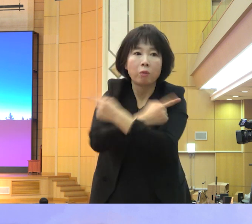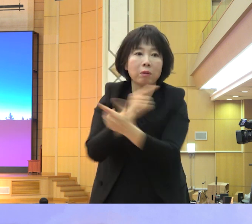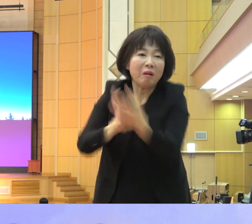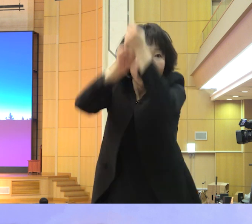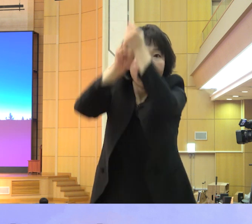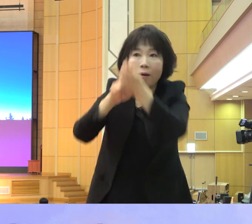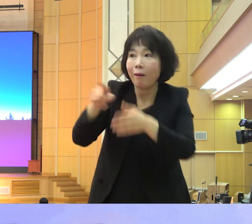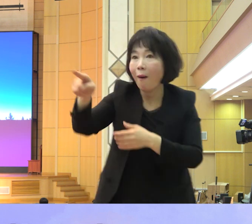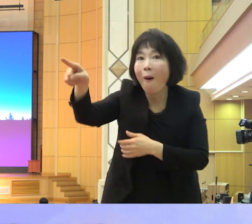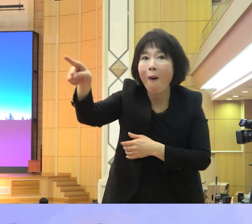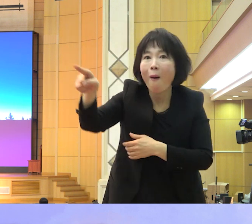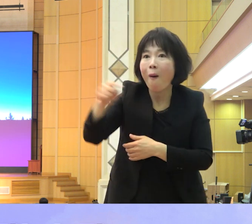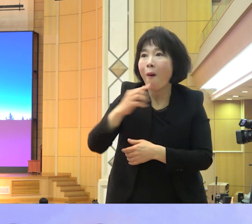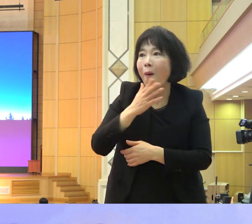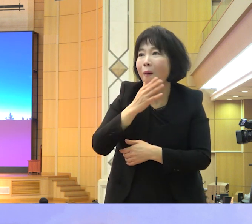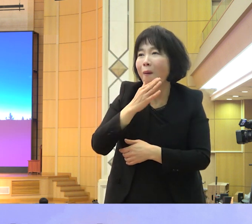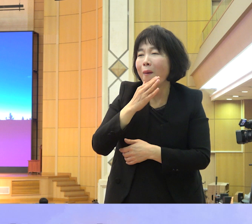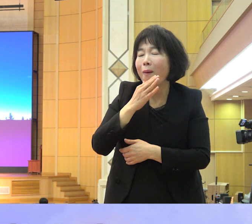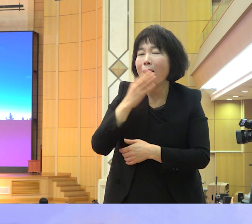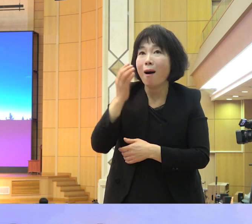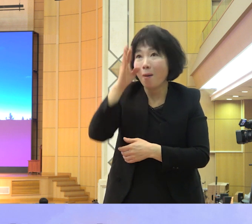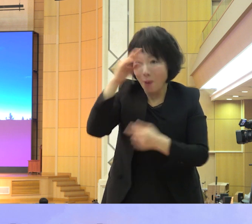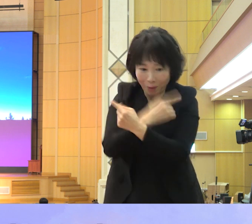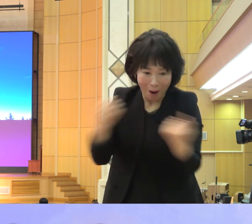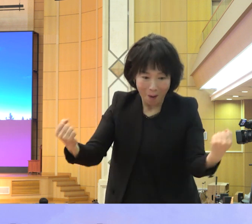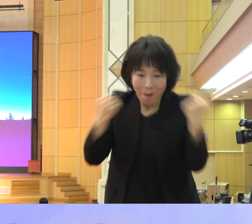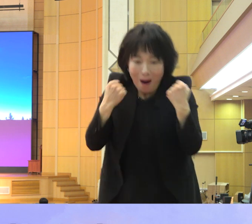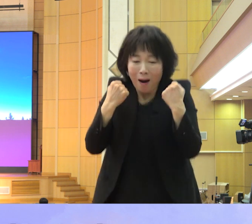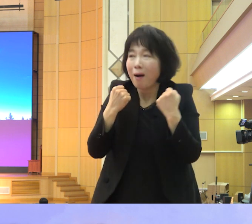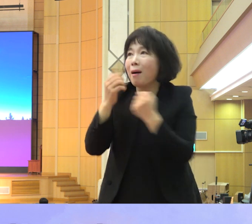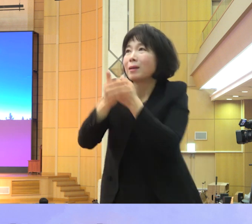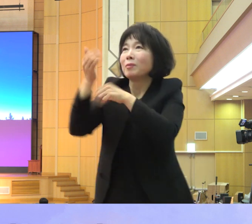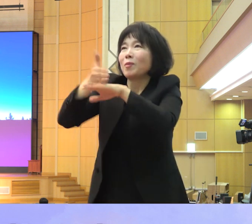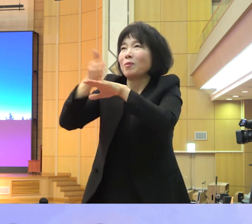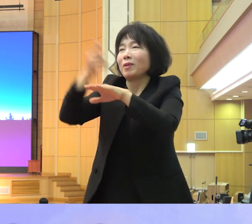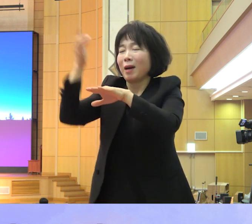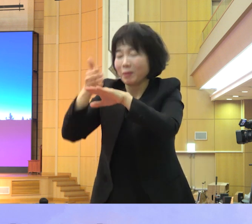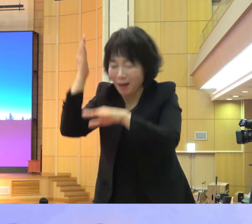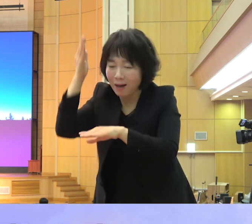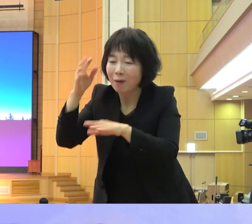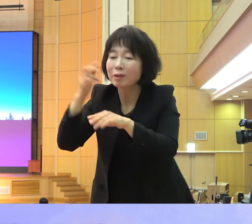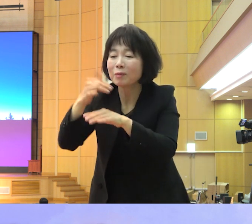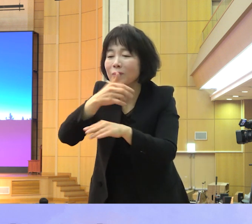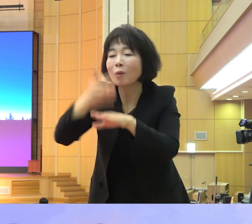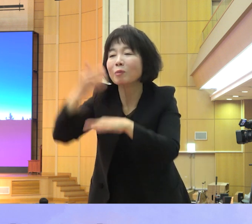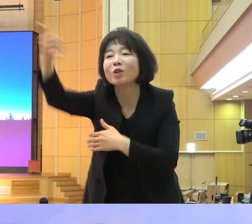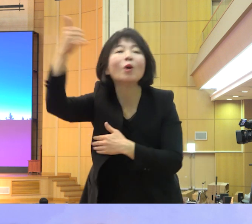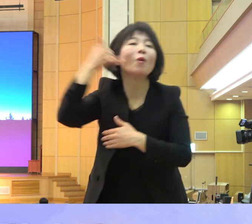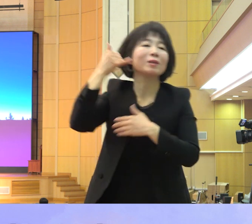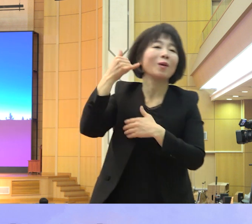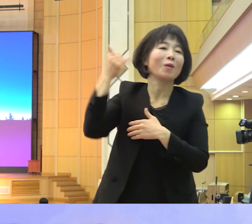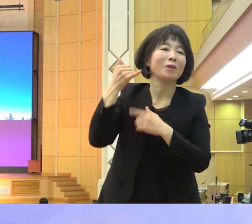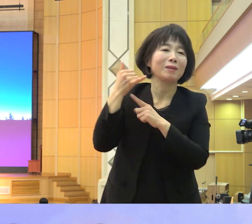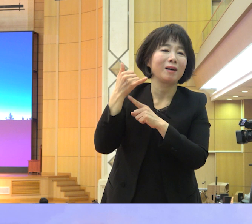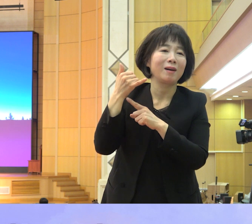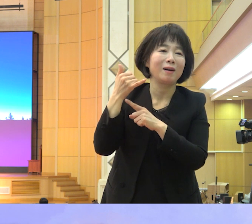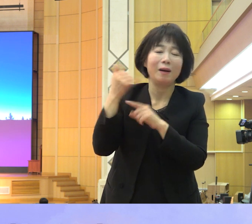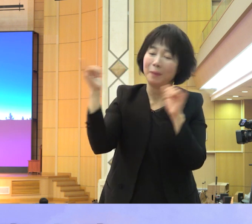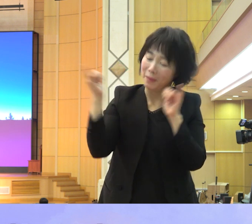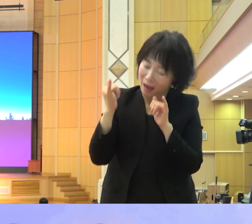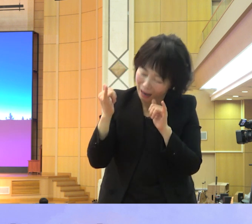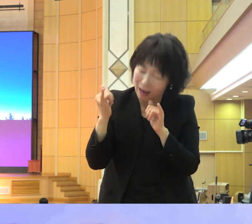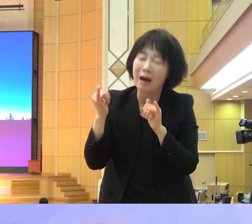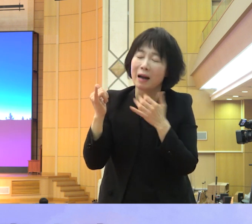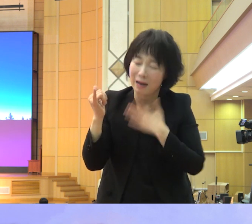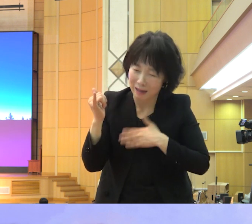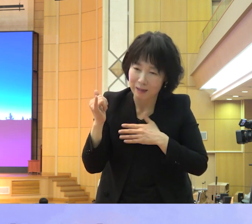내가 너무너무 하나님께 영광 돌리고도 싶고 목사님께 감사해서 전화드렸습니다. 그런 전화를 내가 받은 적이